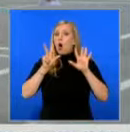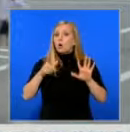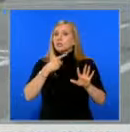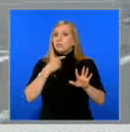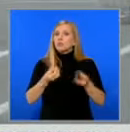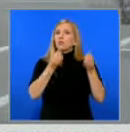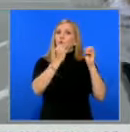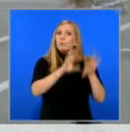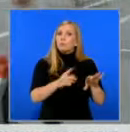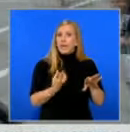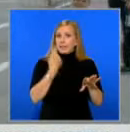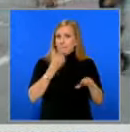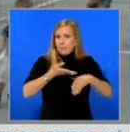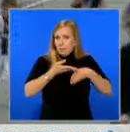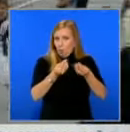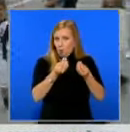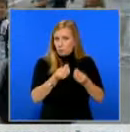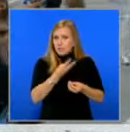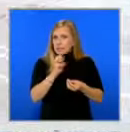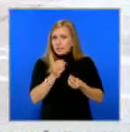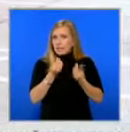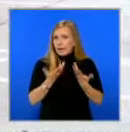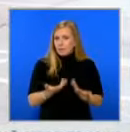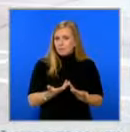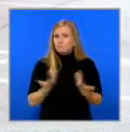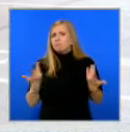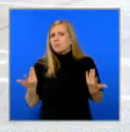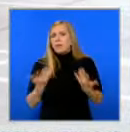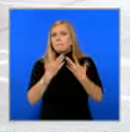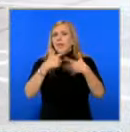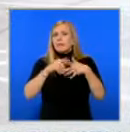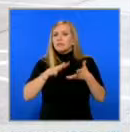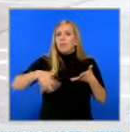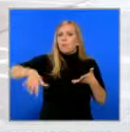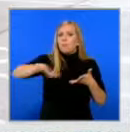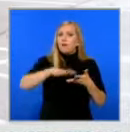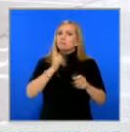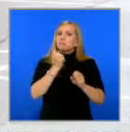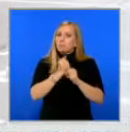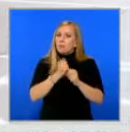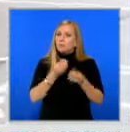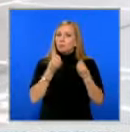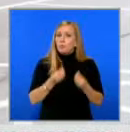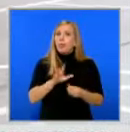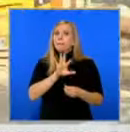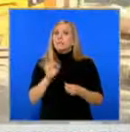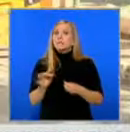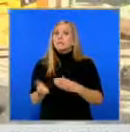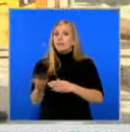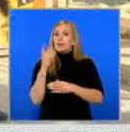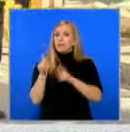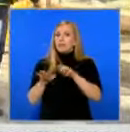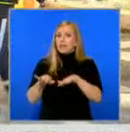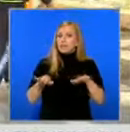помощи по 300 лв каза още денков механизмът за обхват работи добре и 50 000 деца вече са върнати в училище проверени